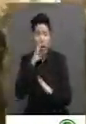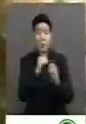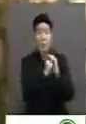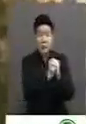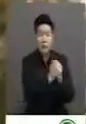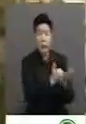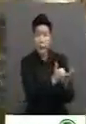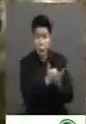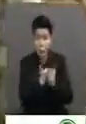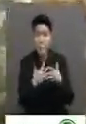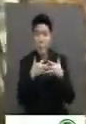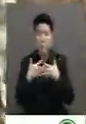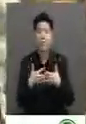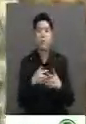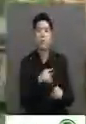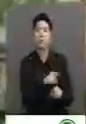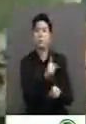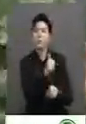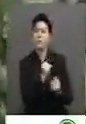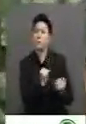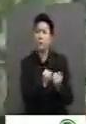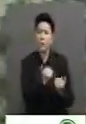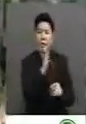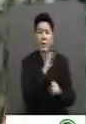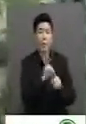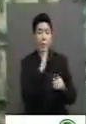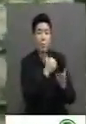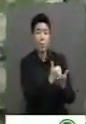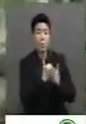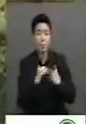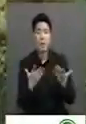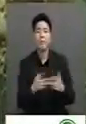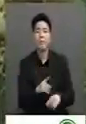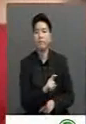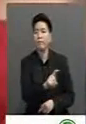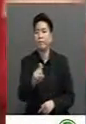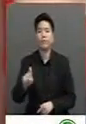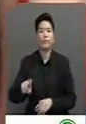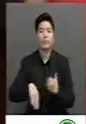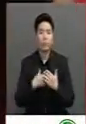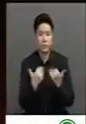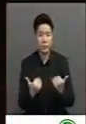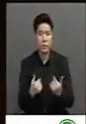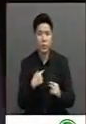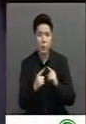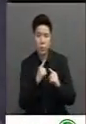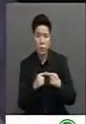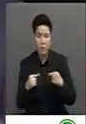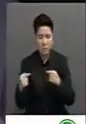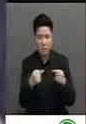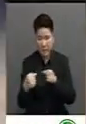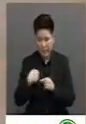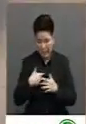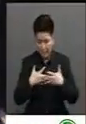สหรัฐก็จะส่งผลดีต่อจีนเองแต่ถ้าไม่ช่วยก็คงไม่ดีกับทุกฝ่ายช่วงที่วิวาทะกับเกาหลีเหนื